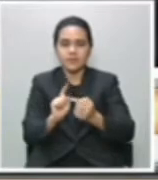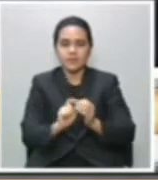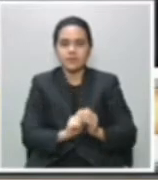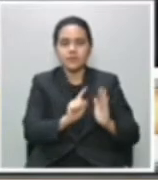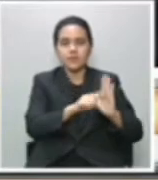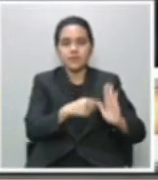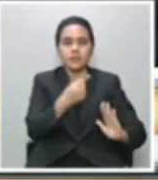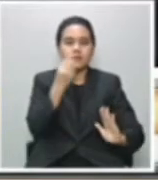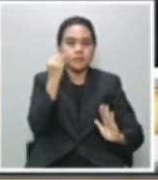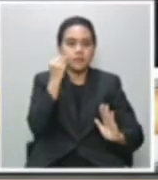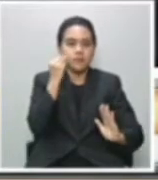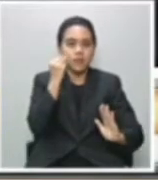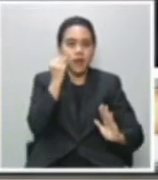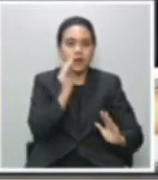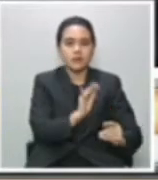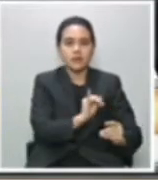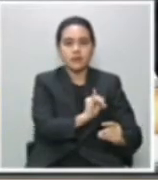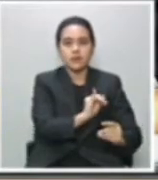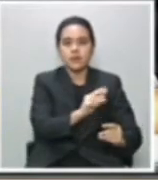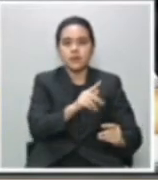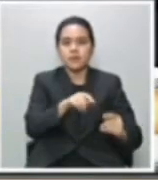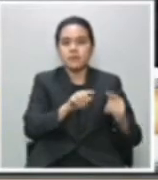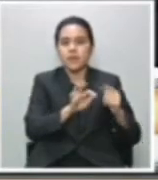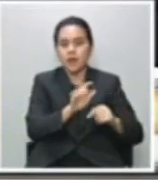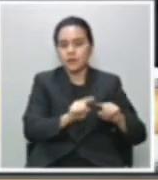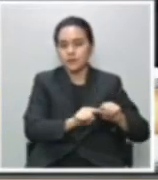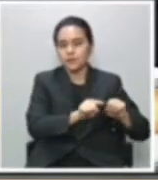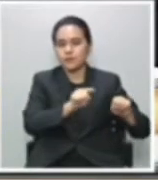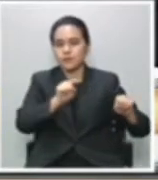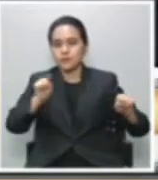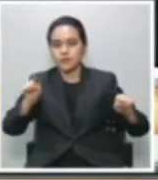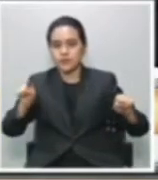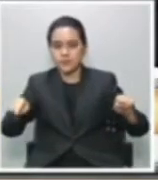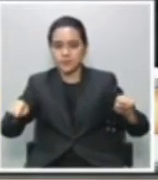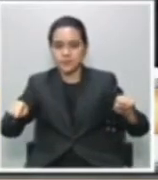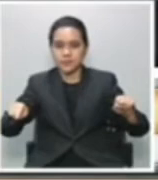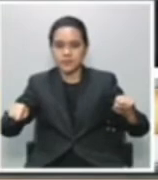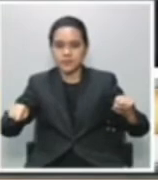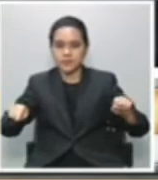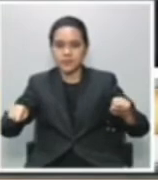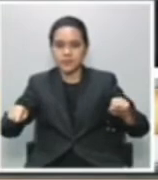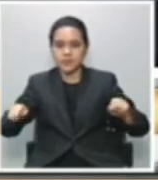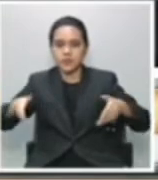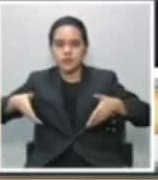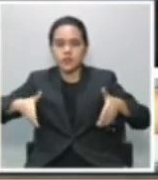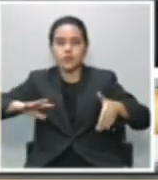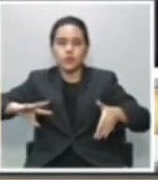บ้านไผ่หนองแคนไปถึงถนนหลวงแผ่นดินหมายเลข